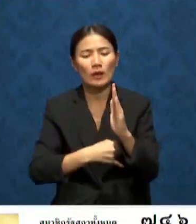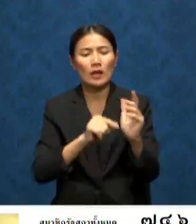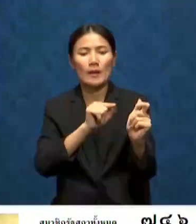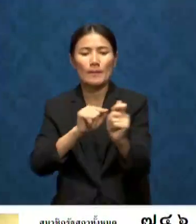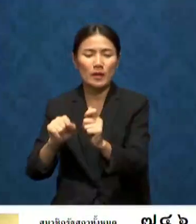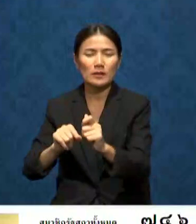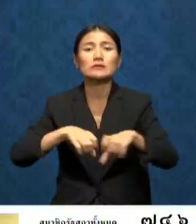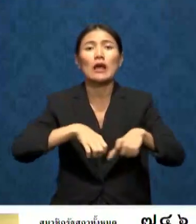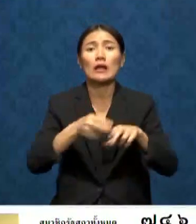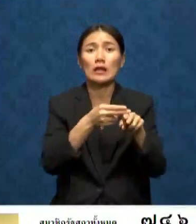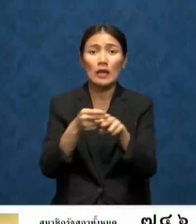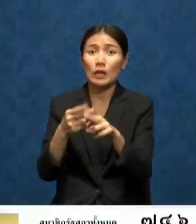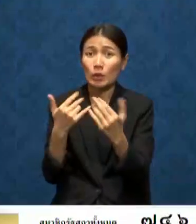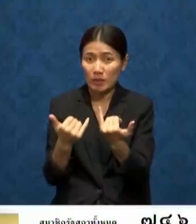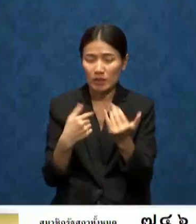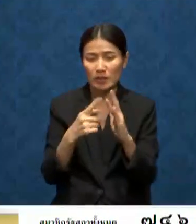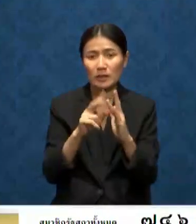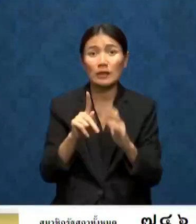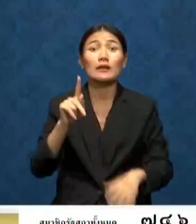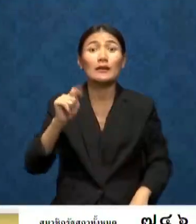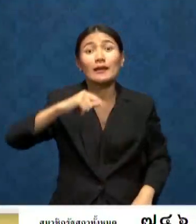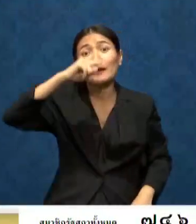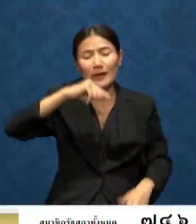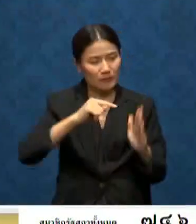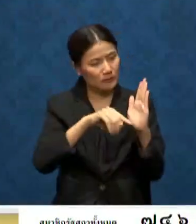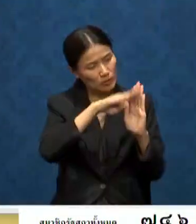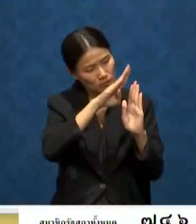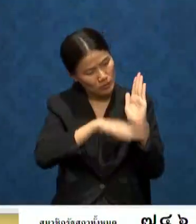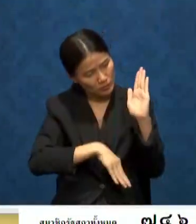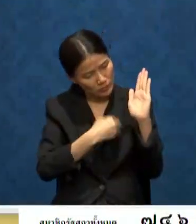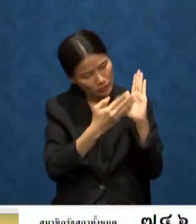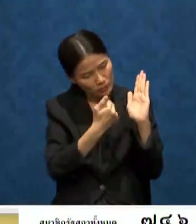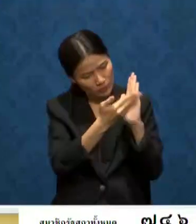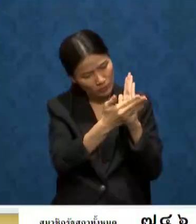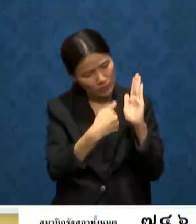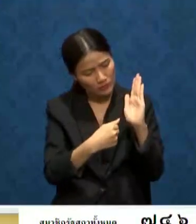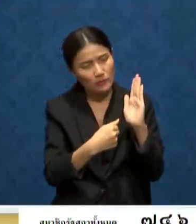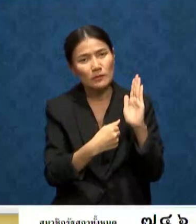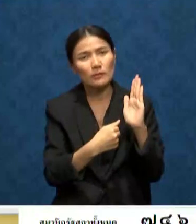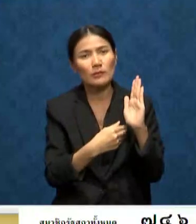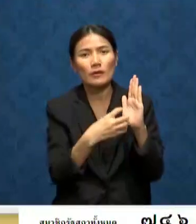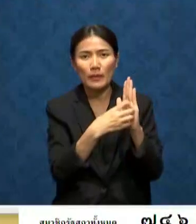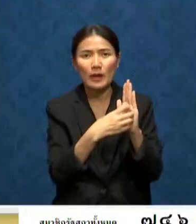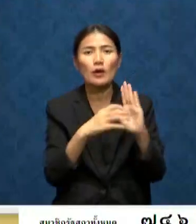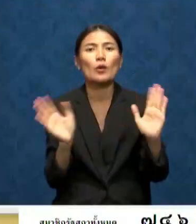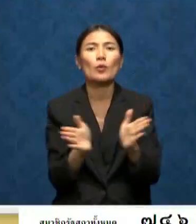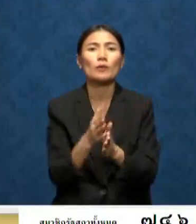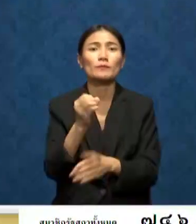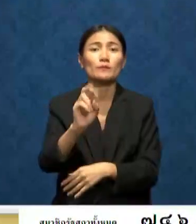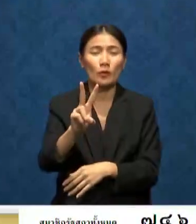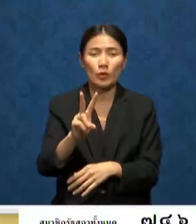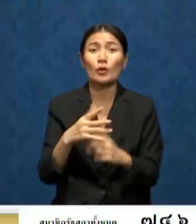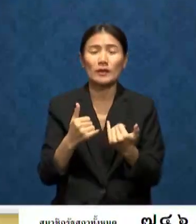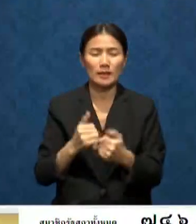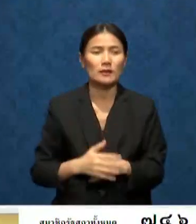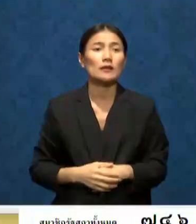ของประเทศ ออกเป็น 12 เกท ในเขตภูมพากและกธ Ma 1 เกทซึก็ฐีสูรแล้วว เคจสุขภาพ เป็น